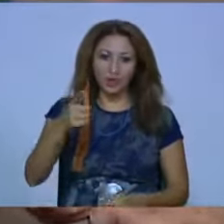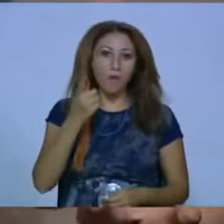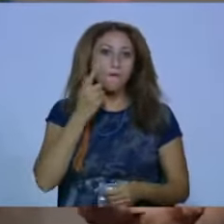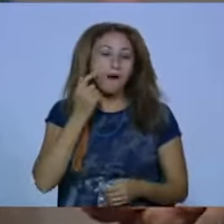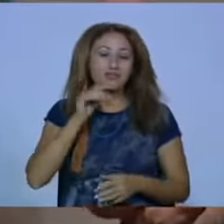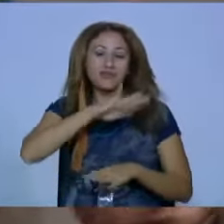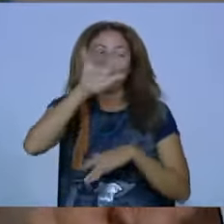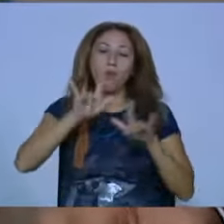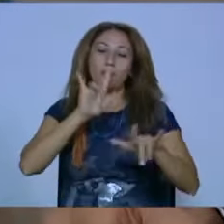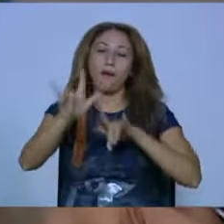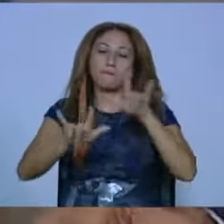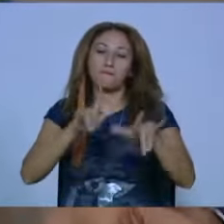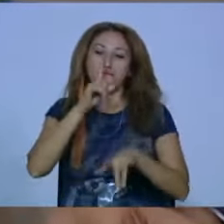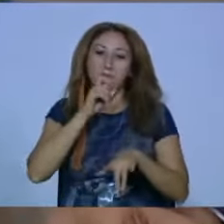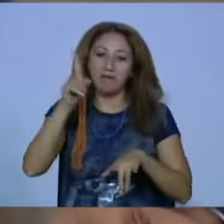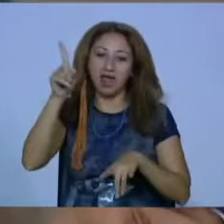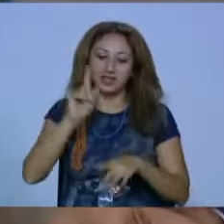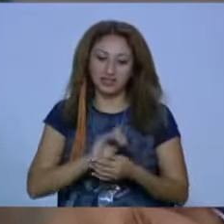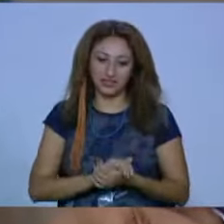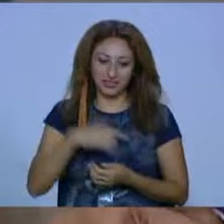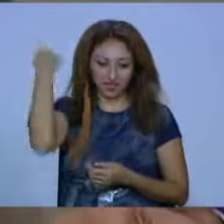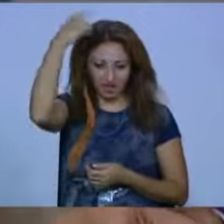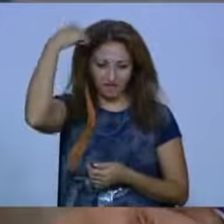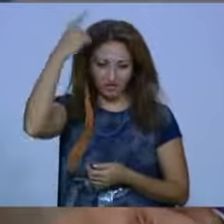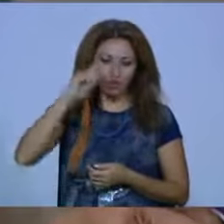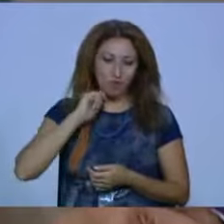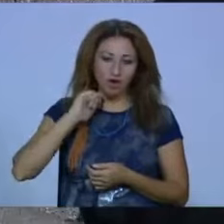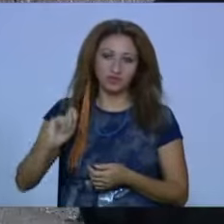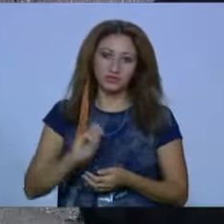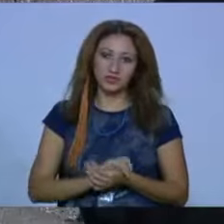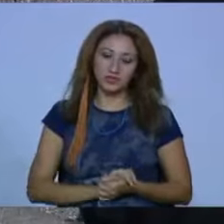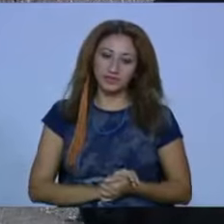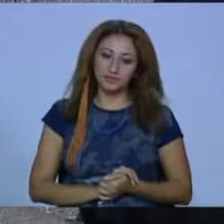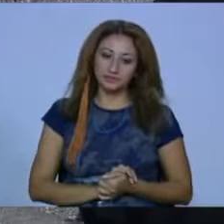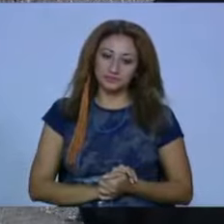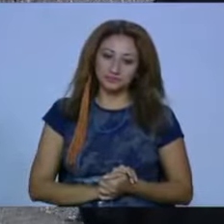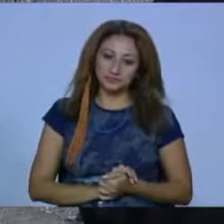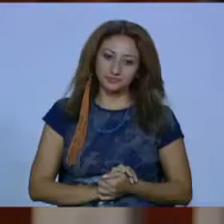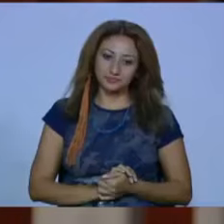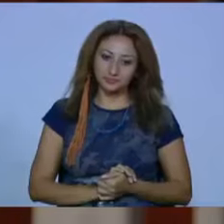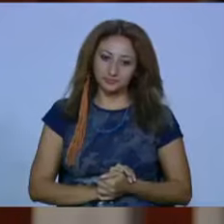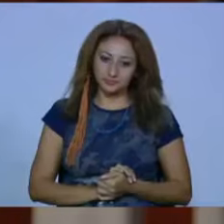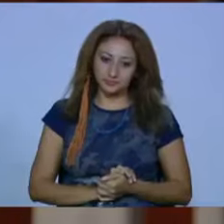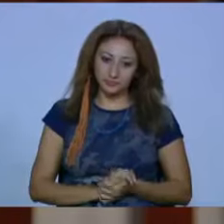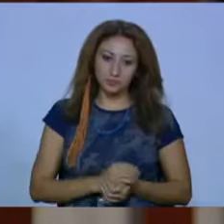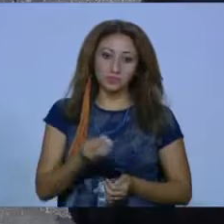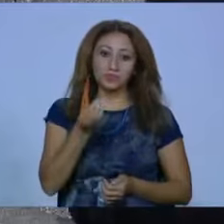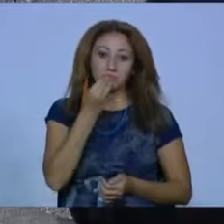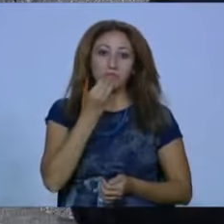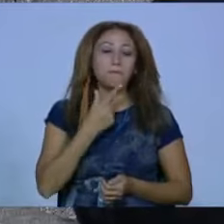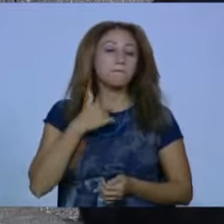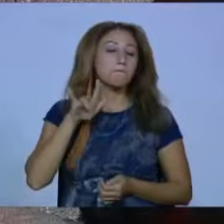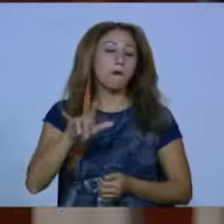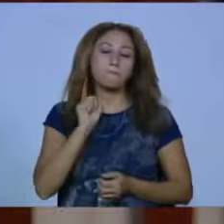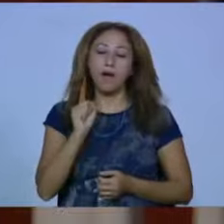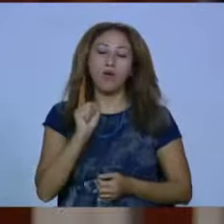البلد. علاء كان عجيب غريب. علاقته بالاكل بقى يا معتز يعني كان اكيل كان بيطبخ كويس